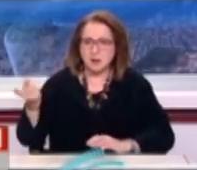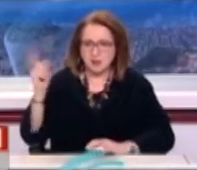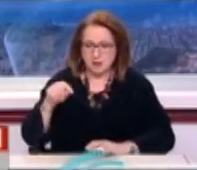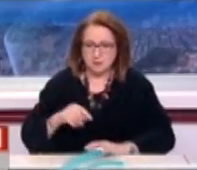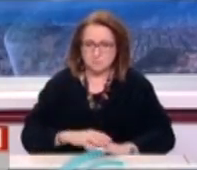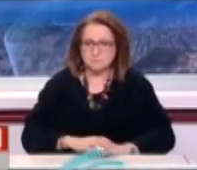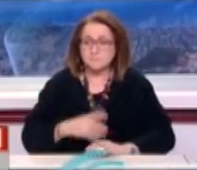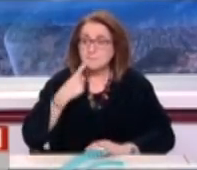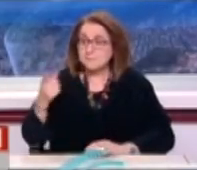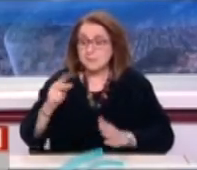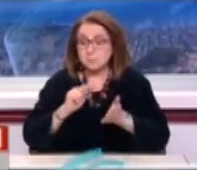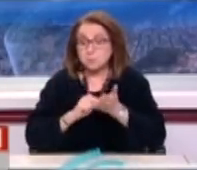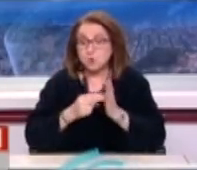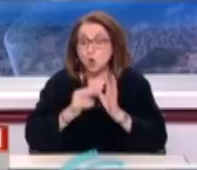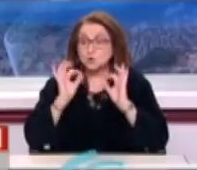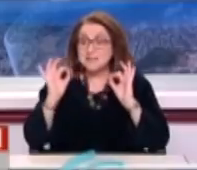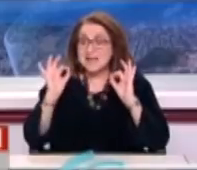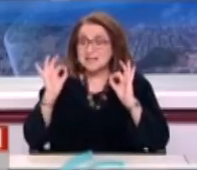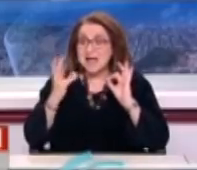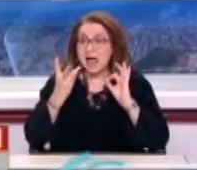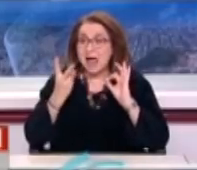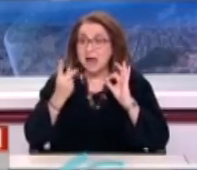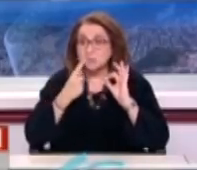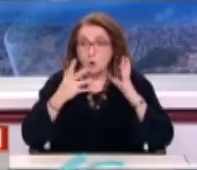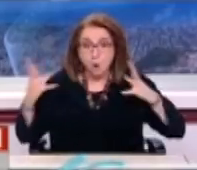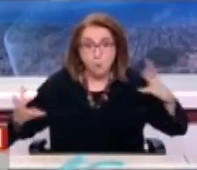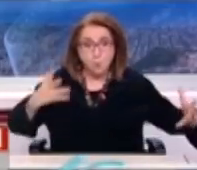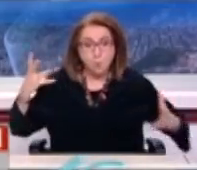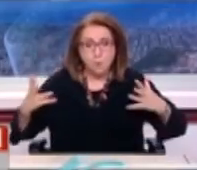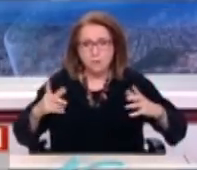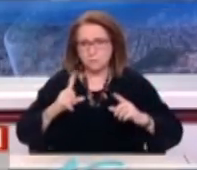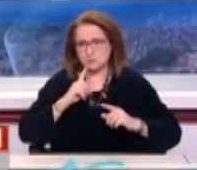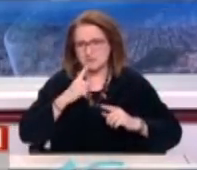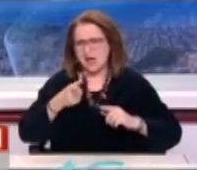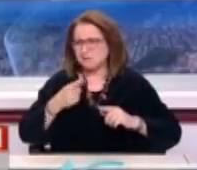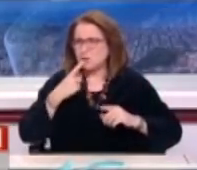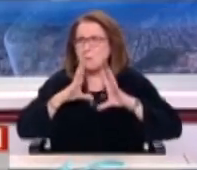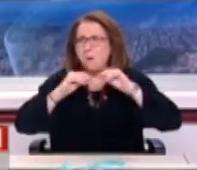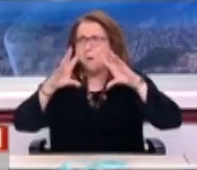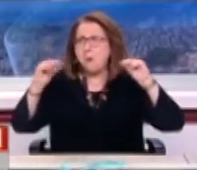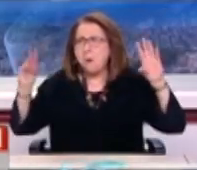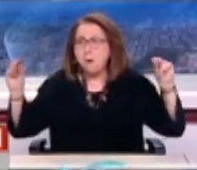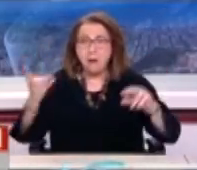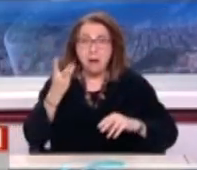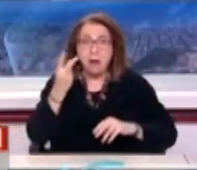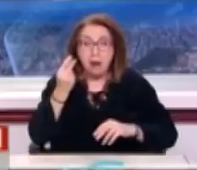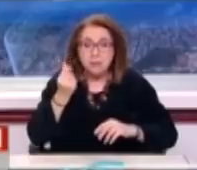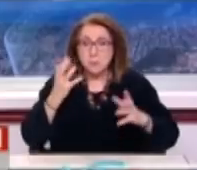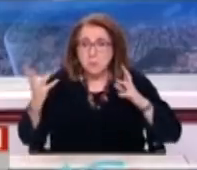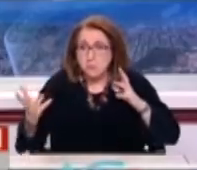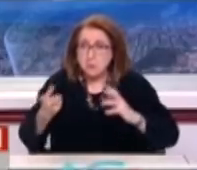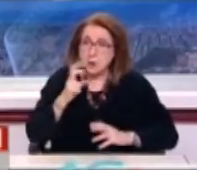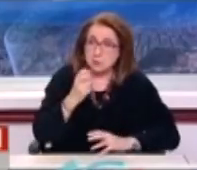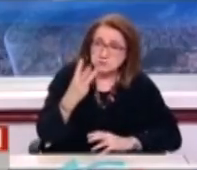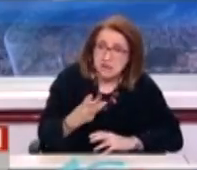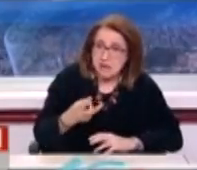Προσοχή με τα νούμερα. Σας παρακαλώ πολύ. Η φιλολογία αυτή που αφορά τα νούμερα, αν είναι 23 ή